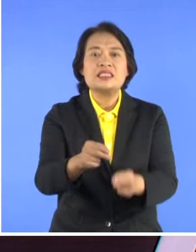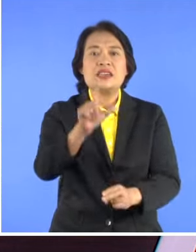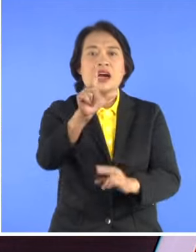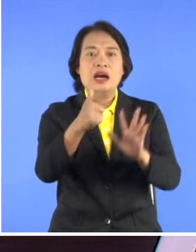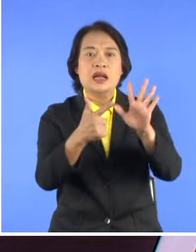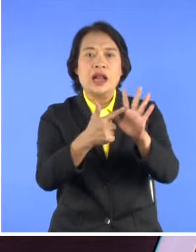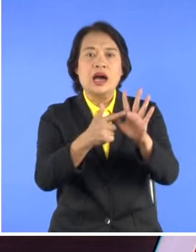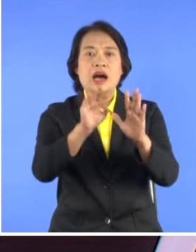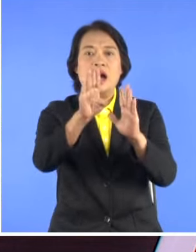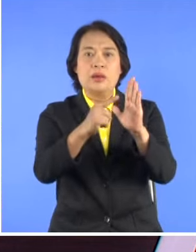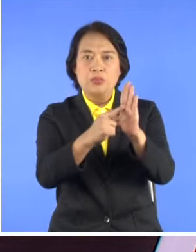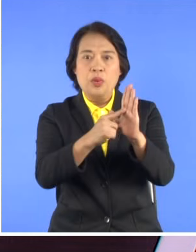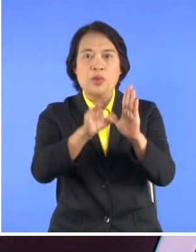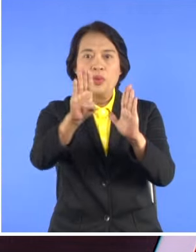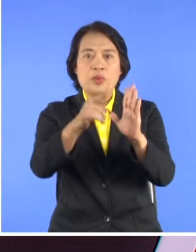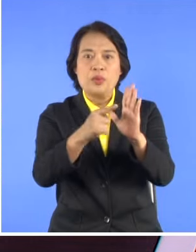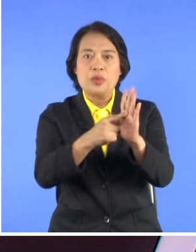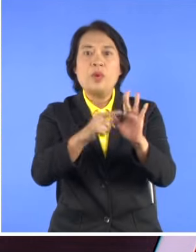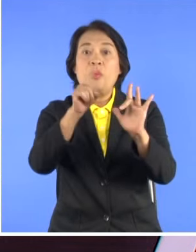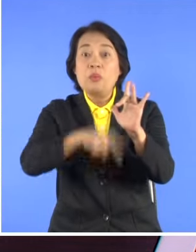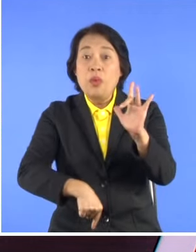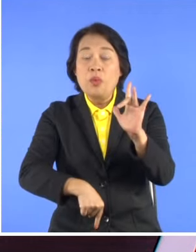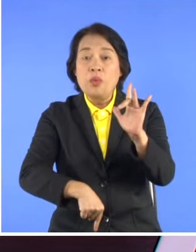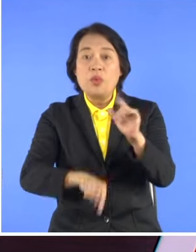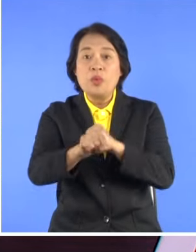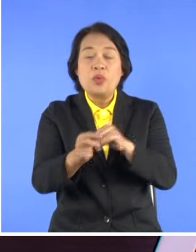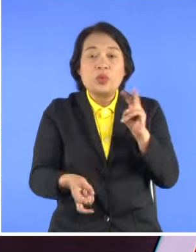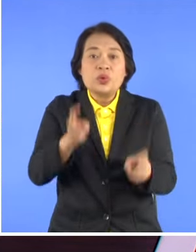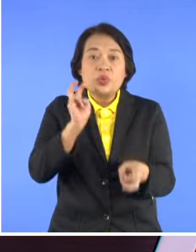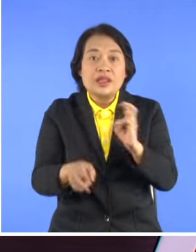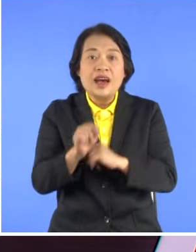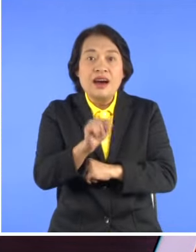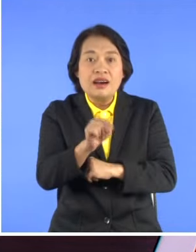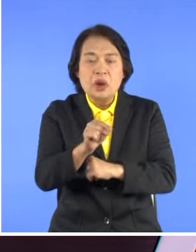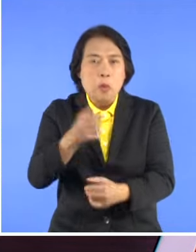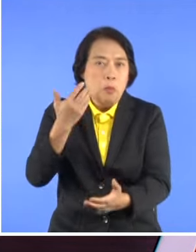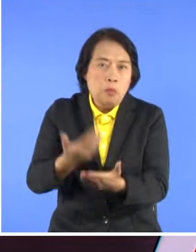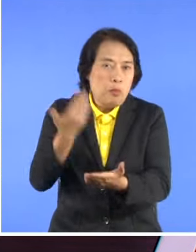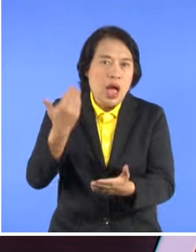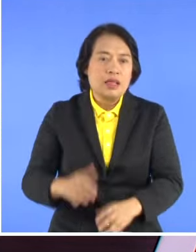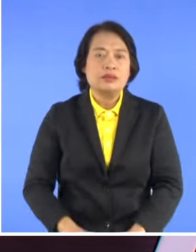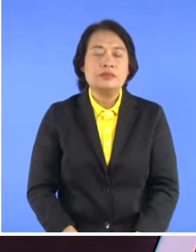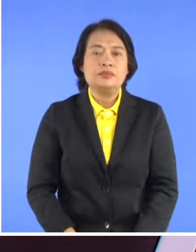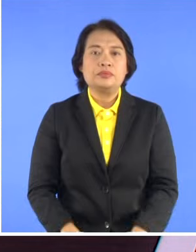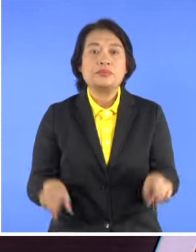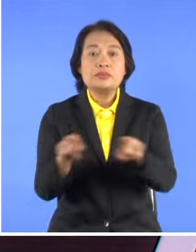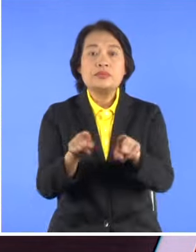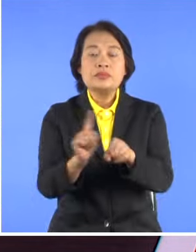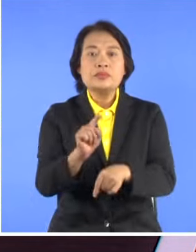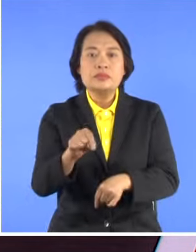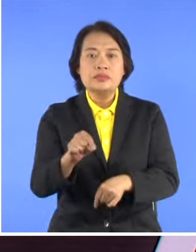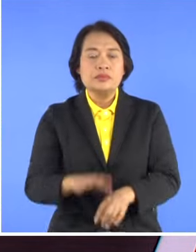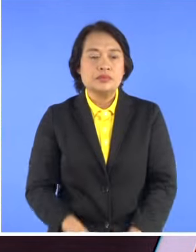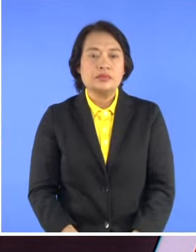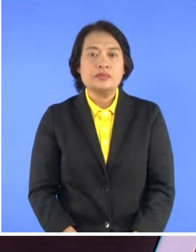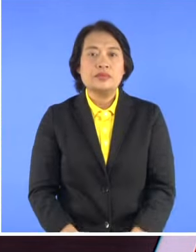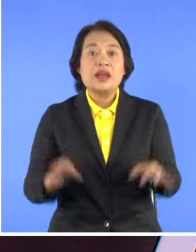ธรรมดานะไปไปมานมาโอ้โหนี่แพงล่าสุดเนี่ยฮะเขาก็มีการสักเหมือนกันเบอกว่าสักลาย